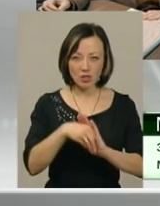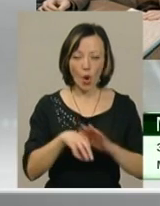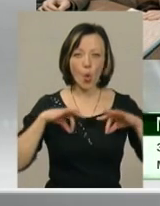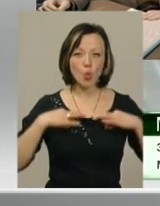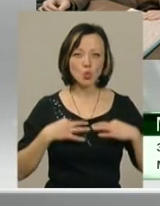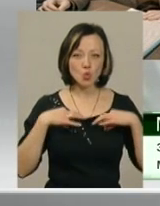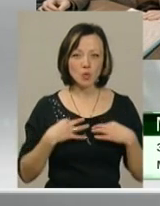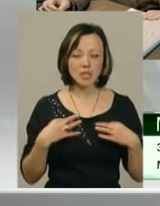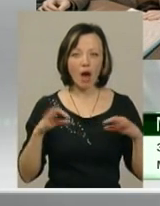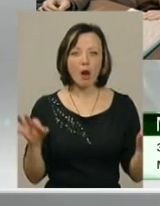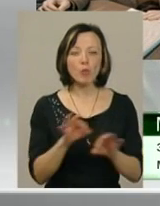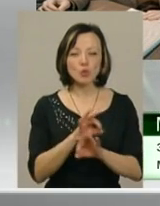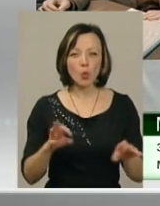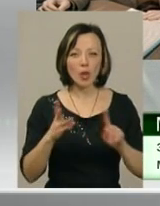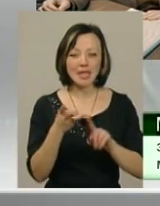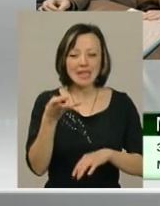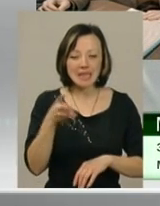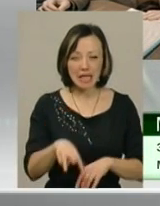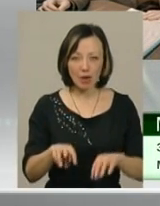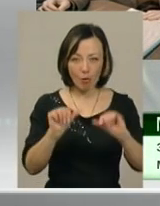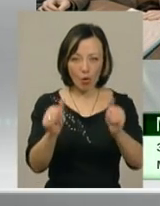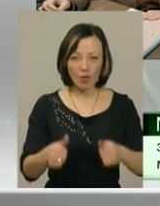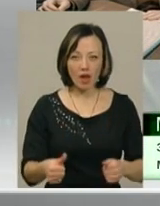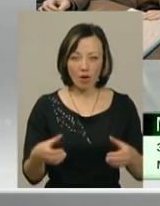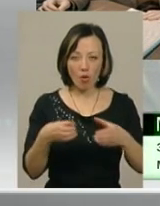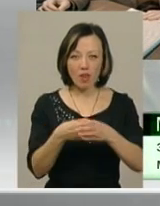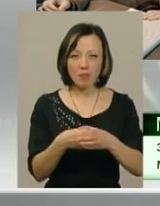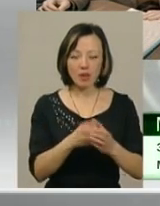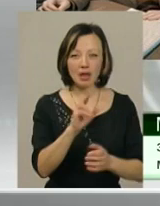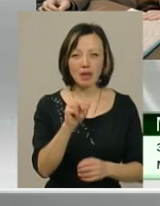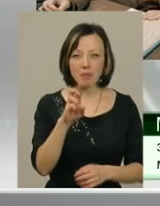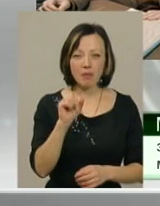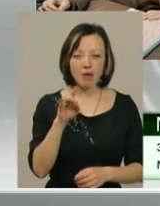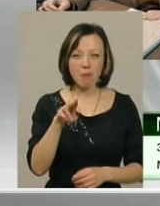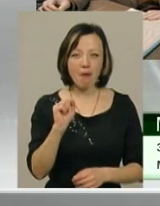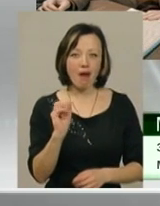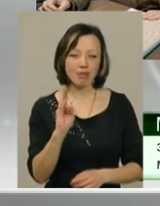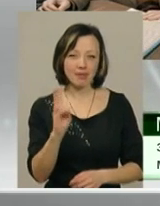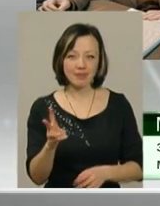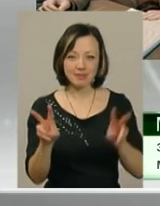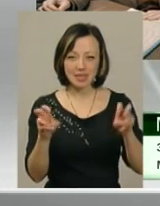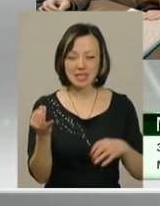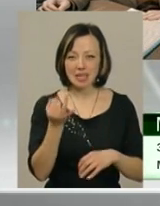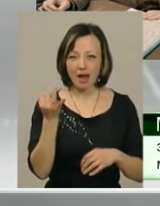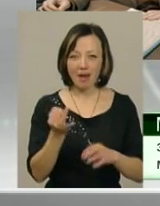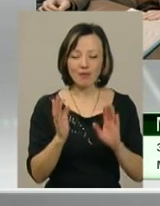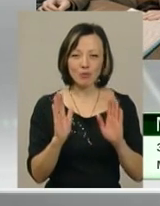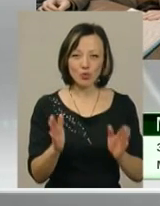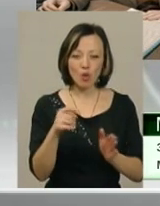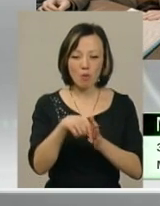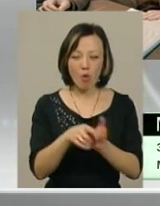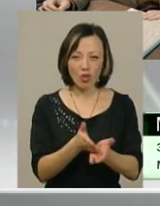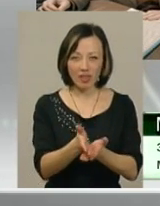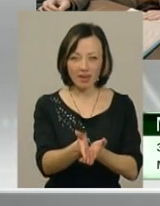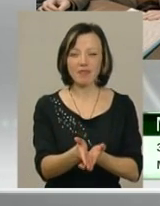рапсодія» і 3 моделі будуть представлені з колекції «Кіберпанк». Ось такі цікаві будуть нас мотиви,